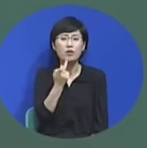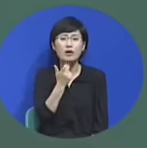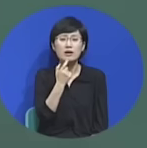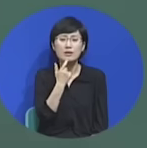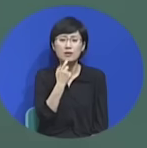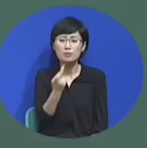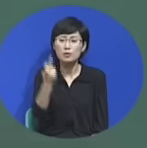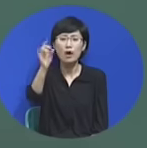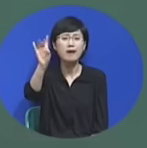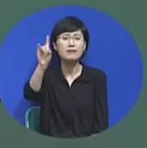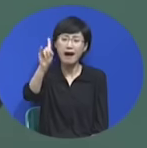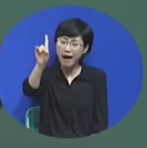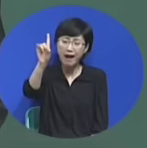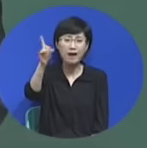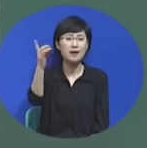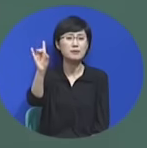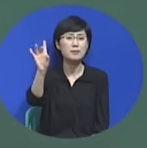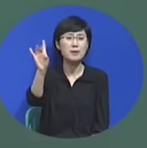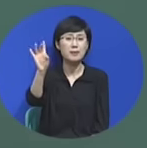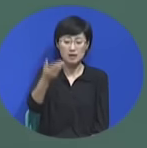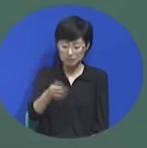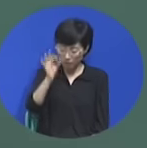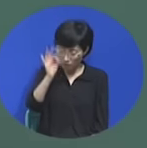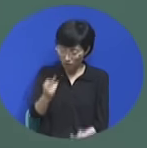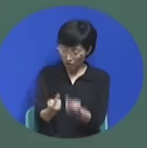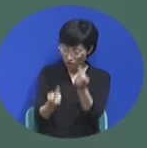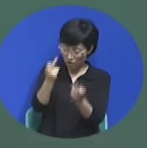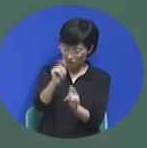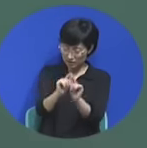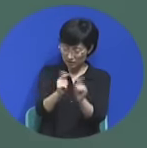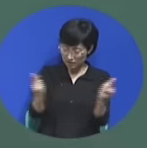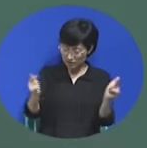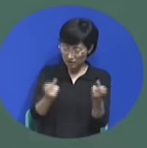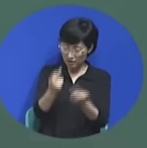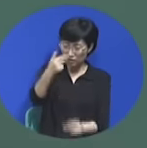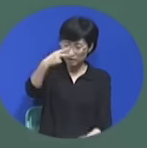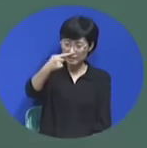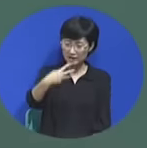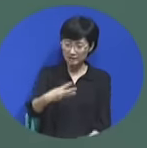에서 하나밖에 없어요. 只有一个哥哥, 이삭. 근데 여기에는 형제들을 나와요.